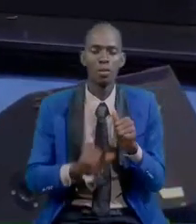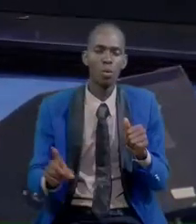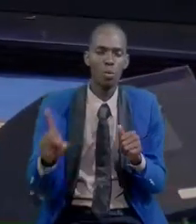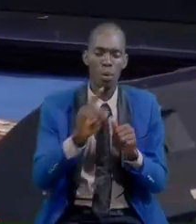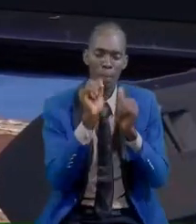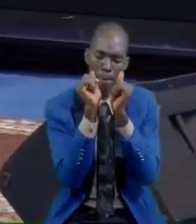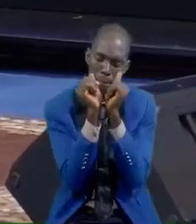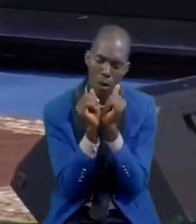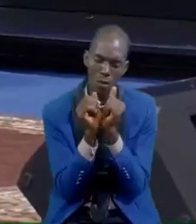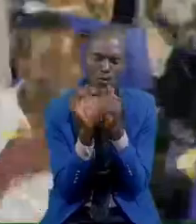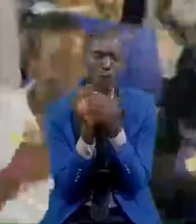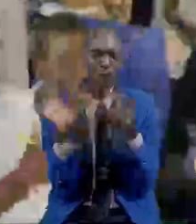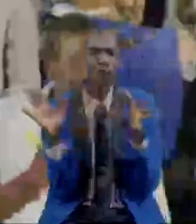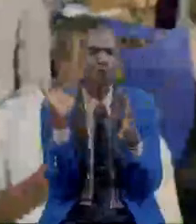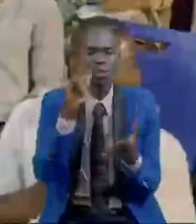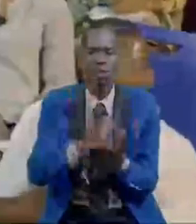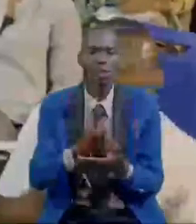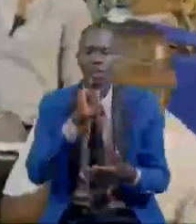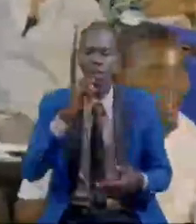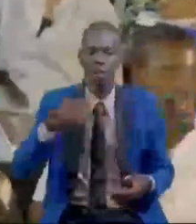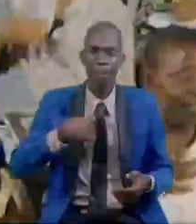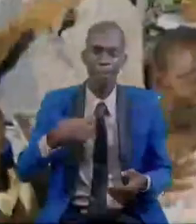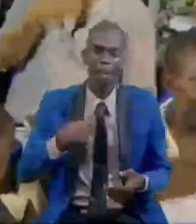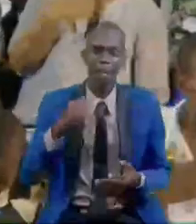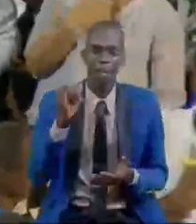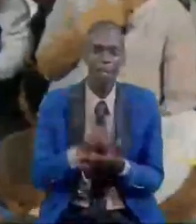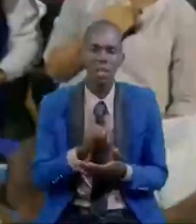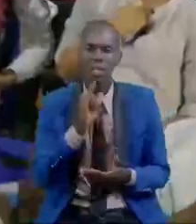déliés, furent rompus. Ça c'est toi. Ça c'est moi.